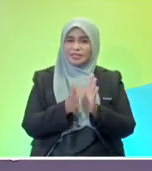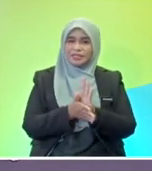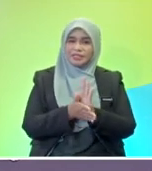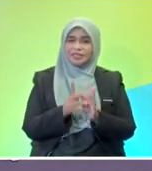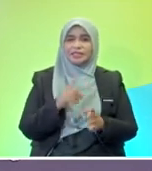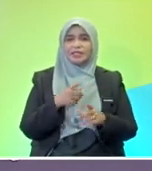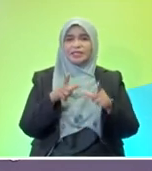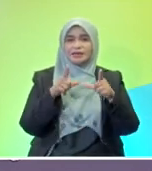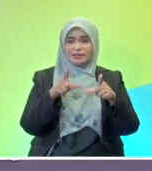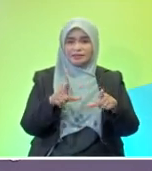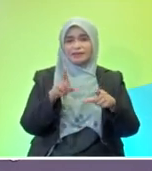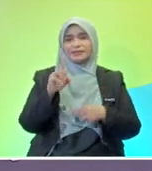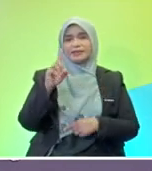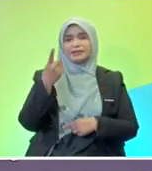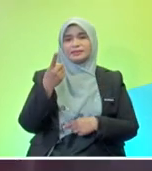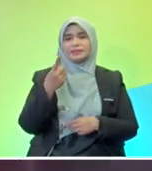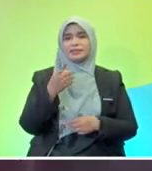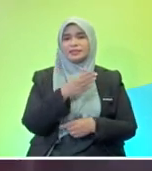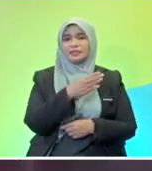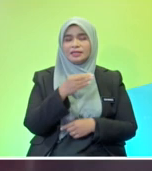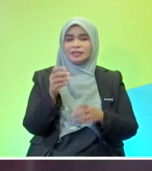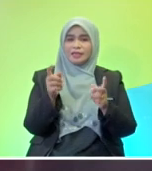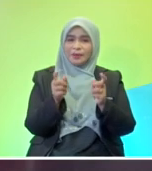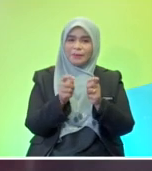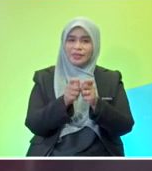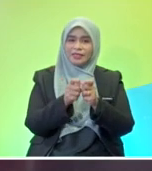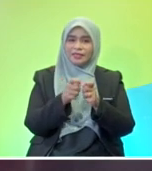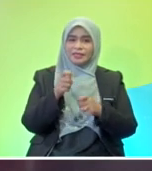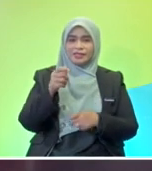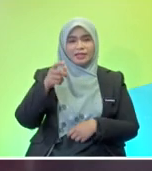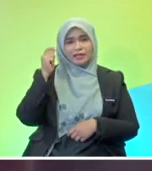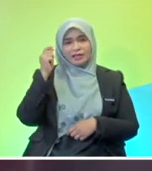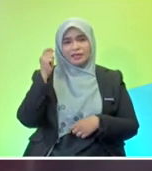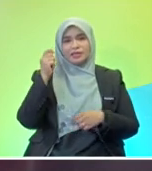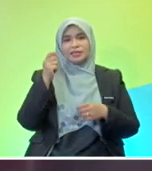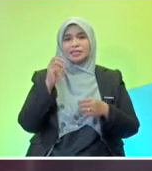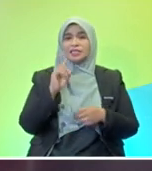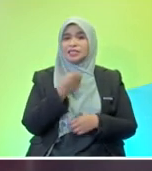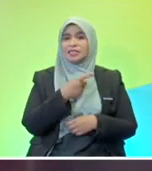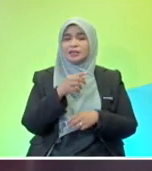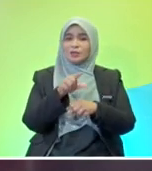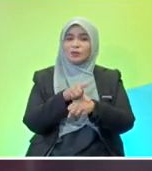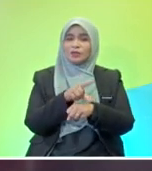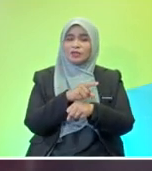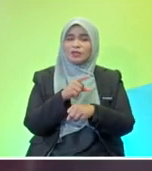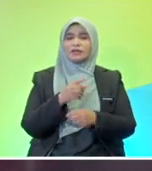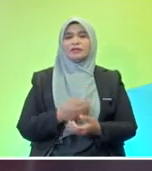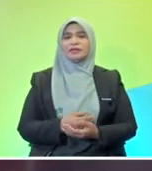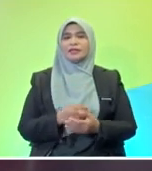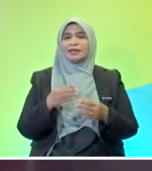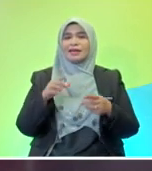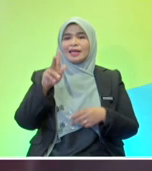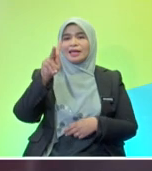Alright cikgu. Dan seperti yang cikgu sebutkan tadi, kita menggunakan kain felt ya cikgu.